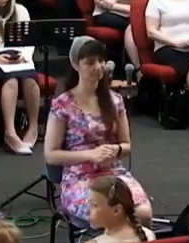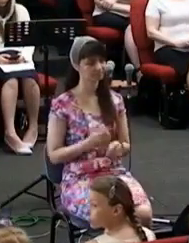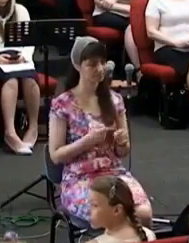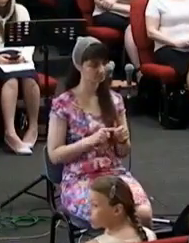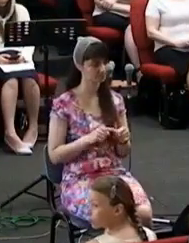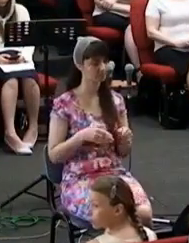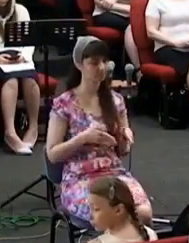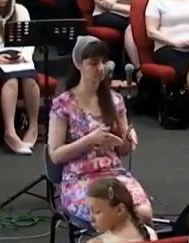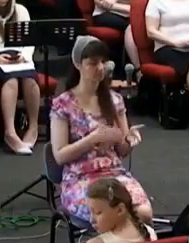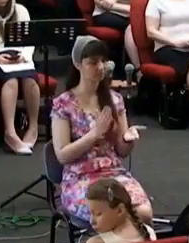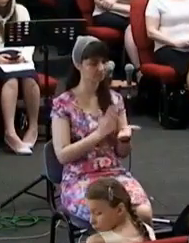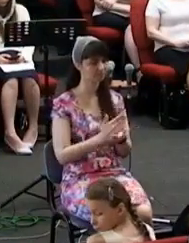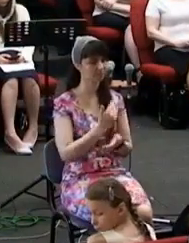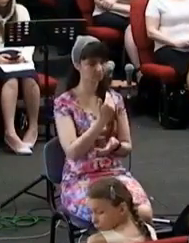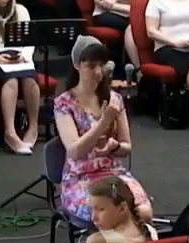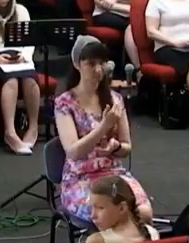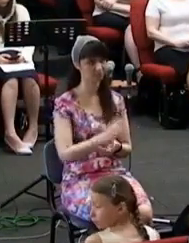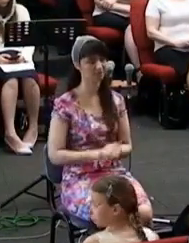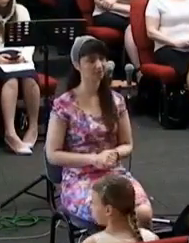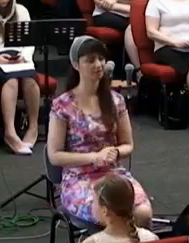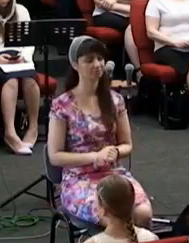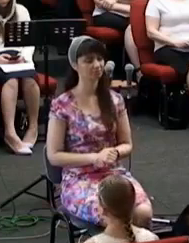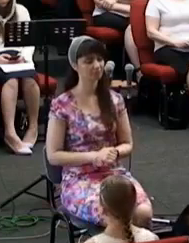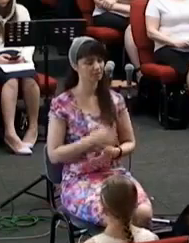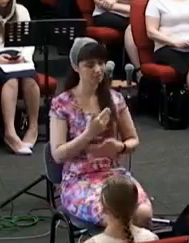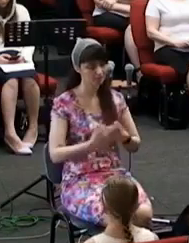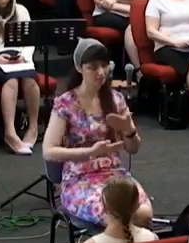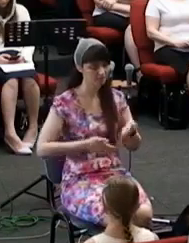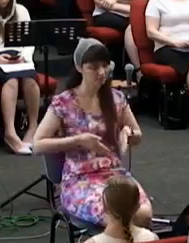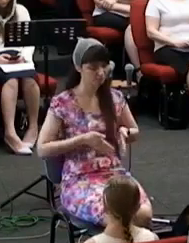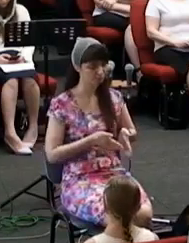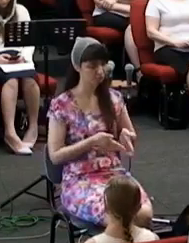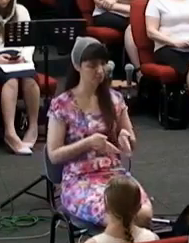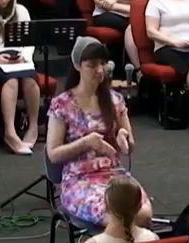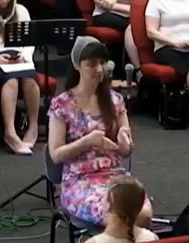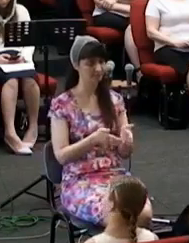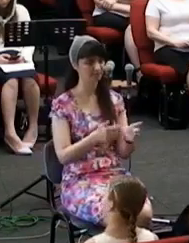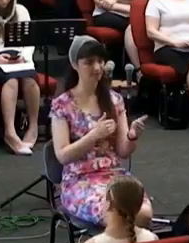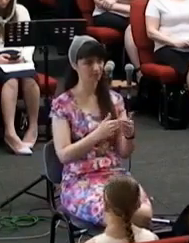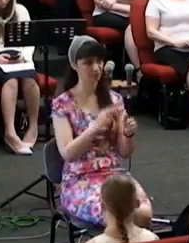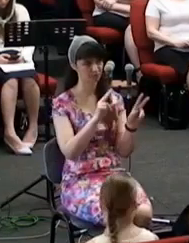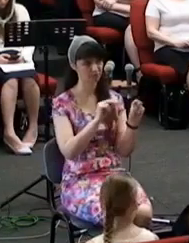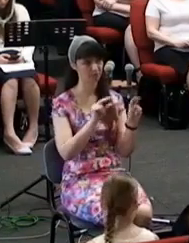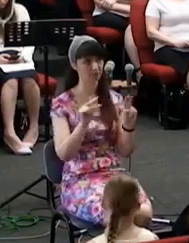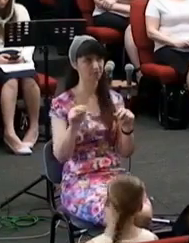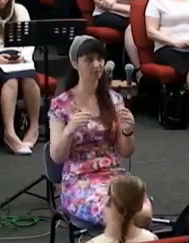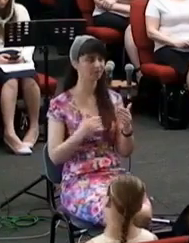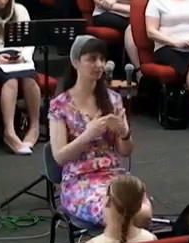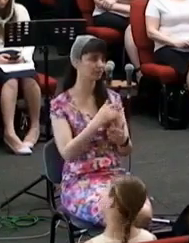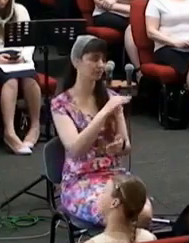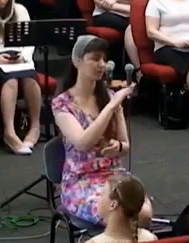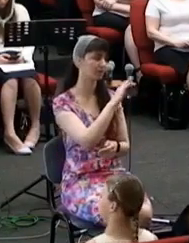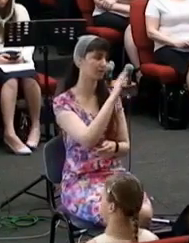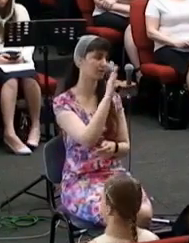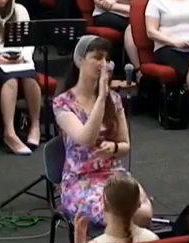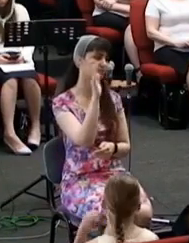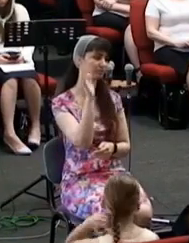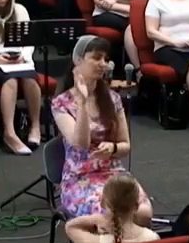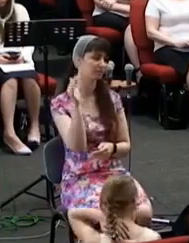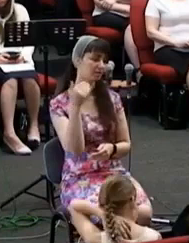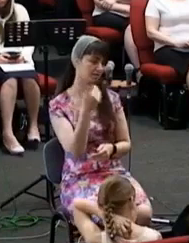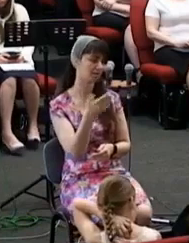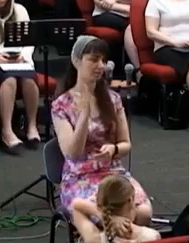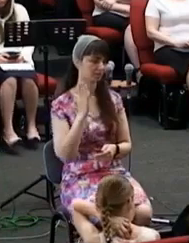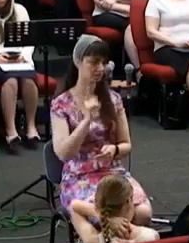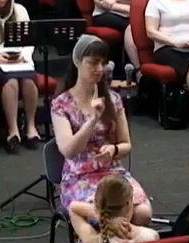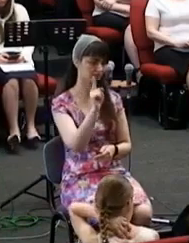твоя. Іди по вузенькій, до щастя, до раю, тебе